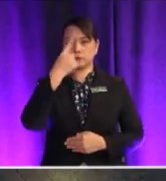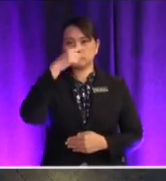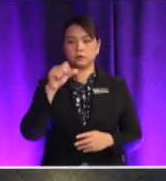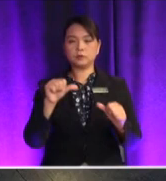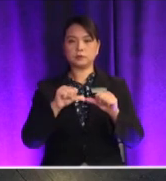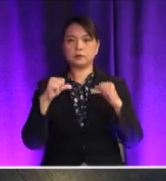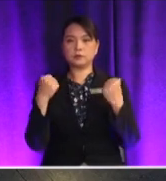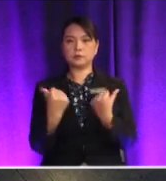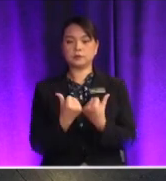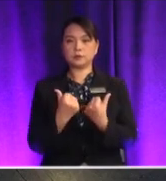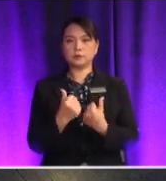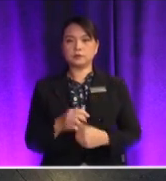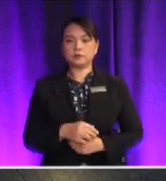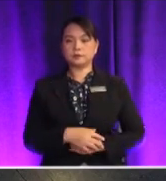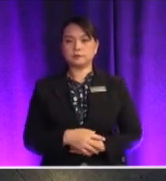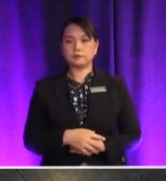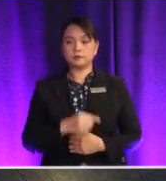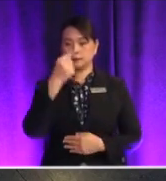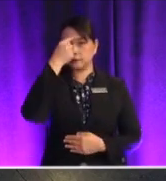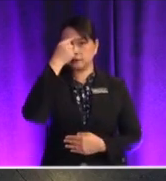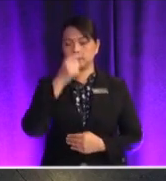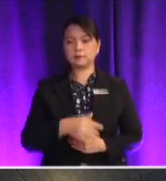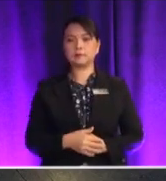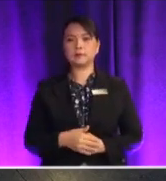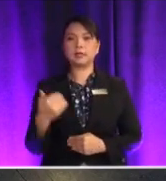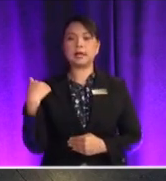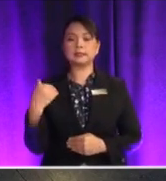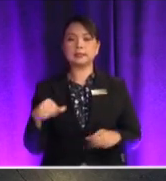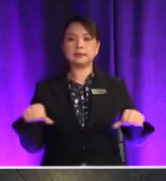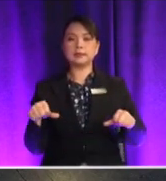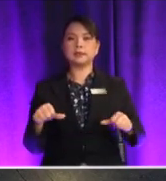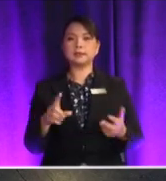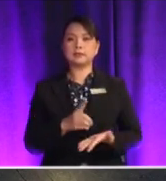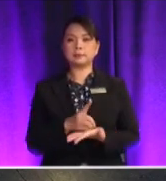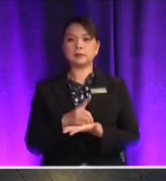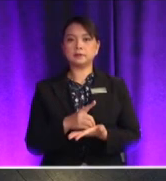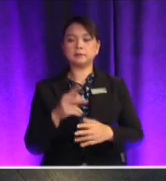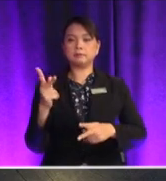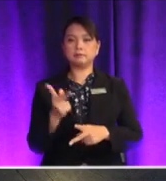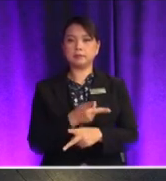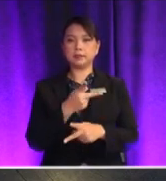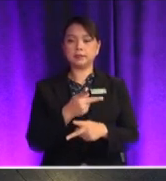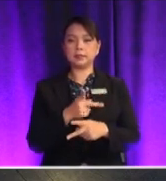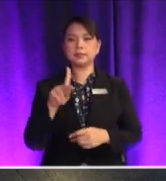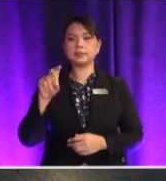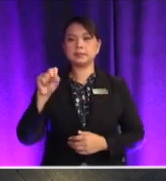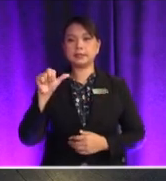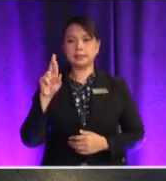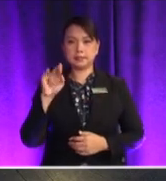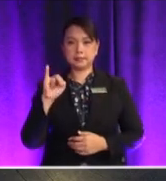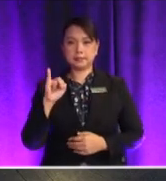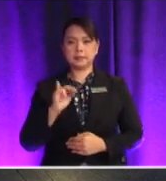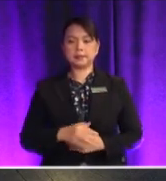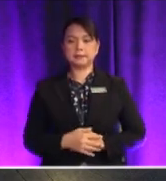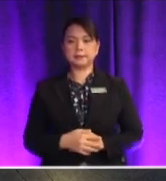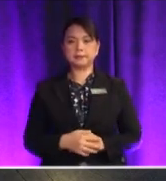India. Aha. Kan ada Happy Deepavali, pakai sari. Deepavali dan memakai pakaian sari.